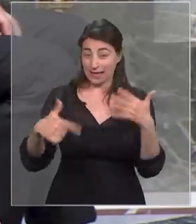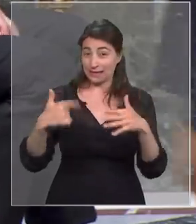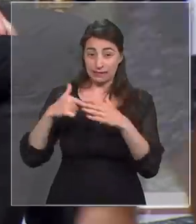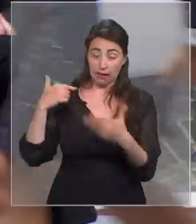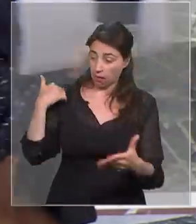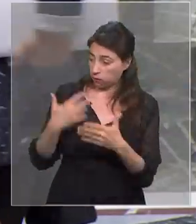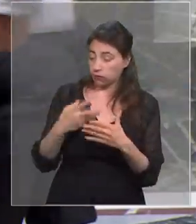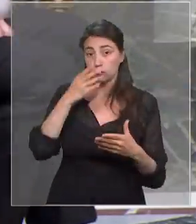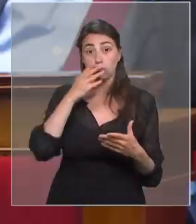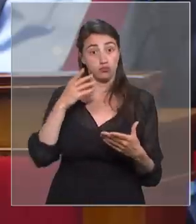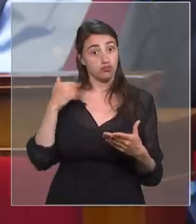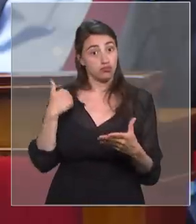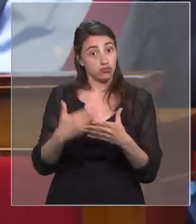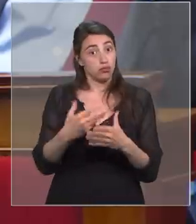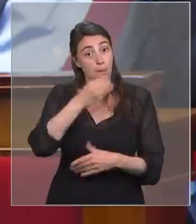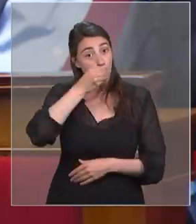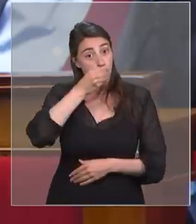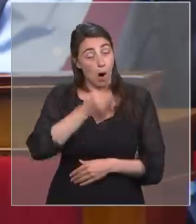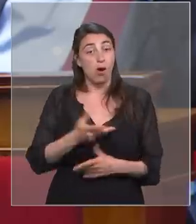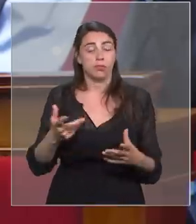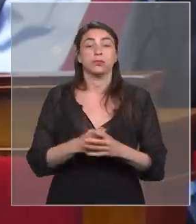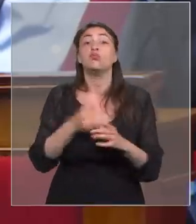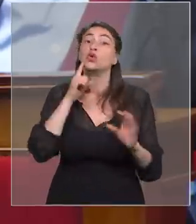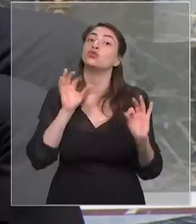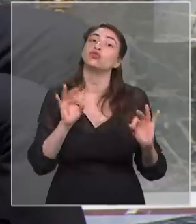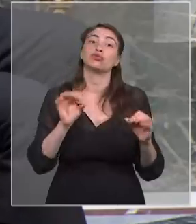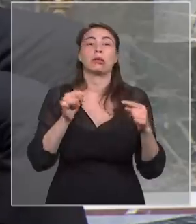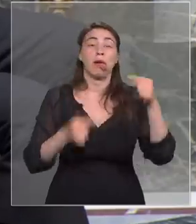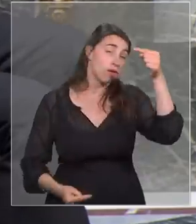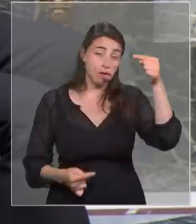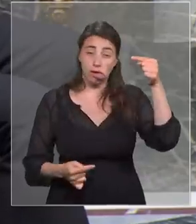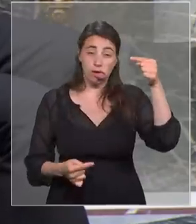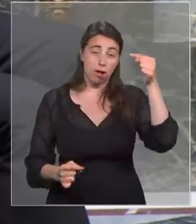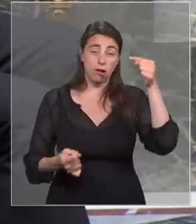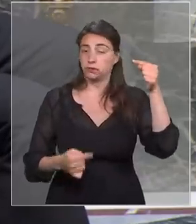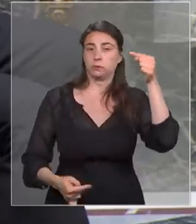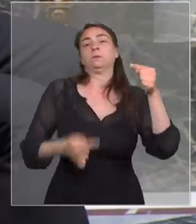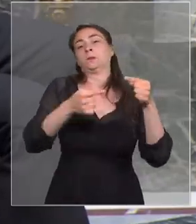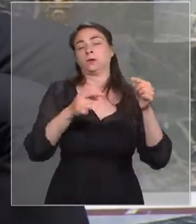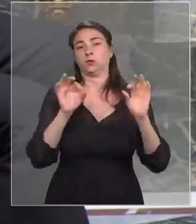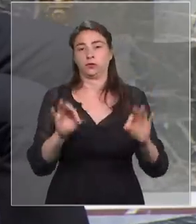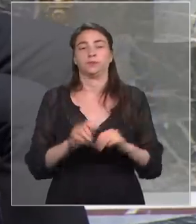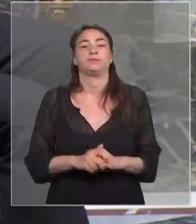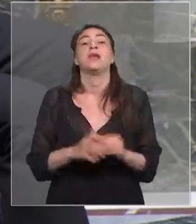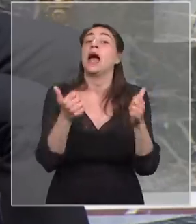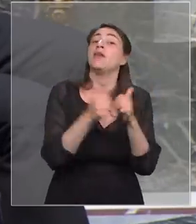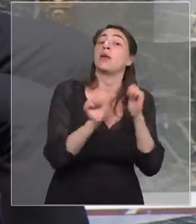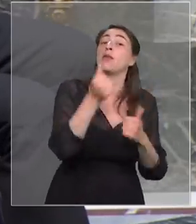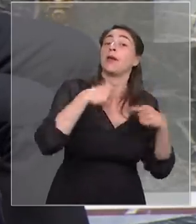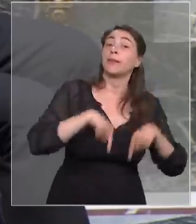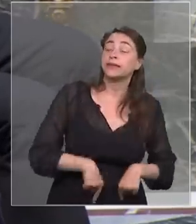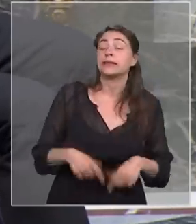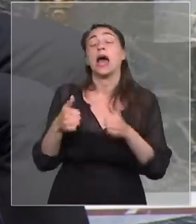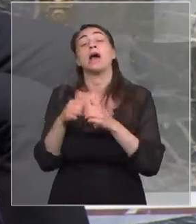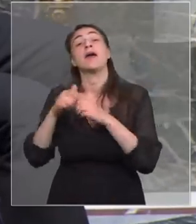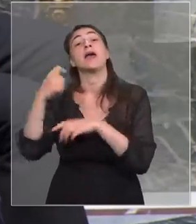et revenus sous les 3% de déficit. Avec la Première ministre Elisabeth Borne, avec le Président de la République, nous sommes